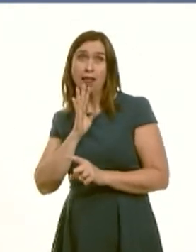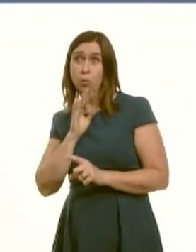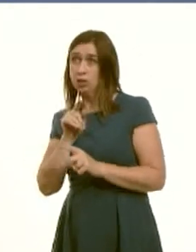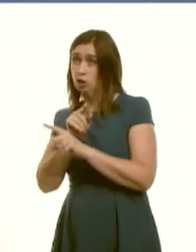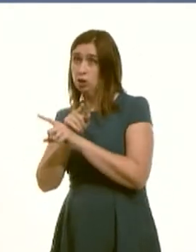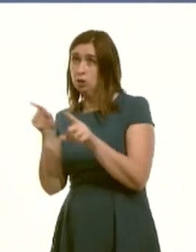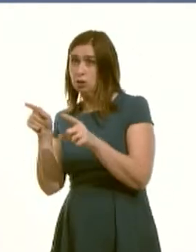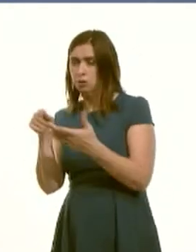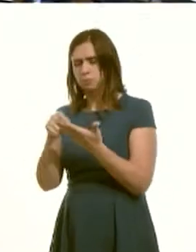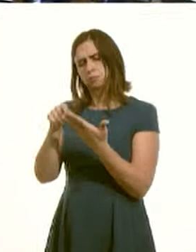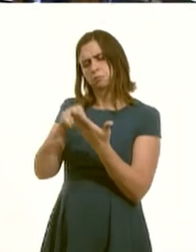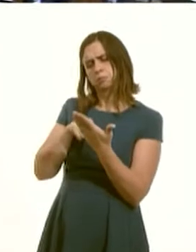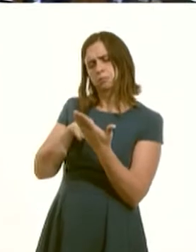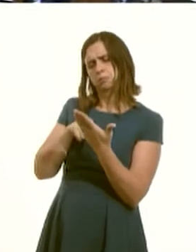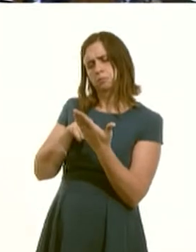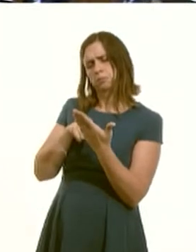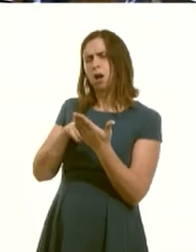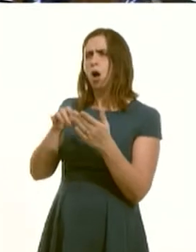defnyddio yn y system gynllunio?